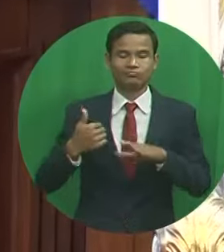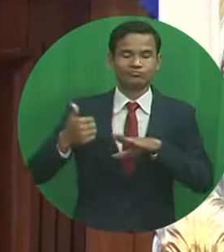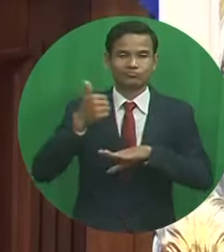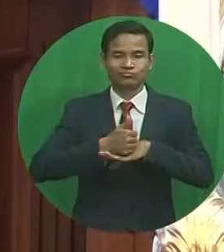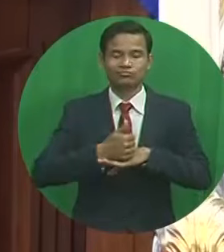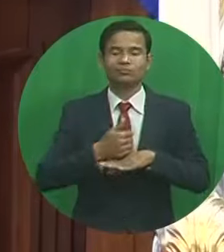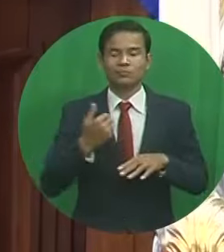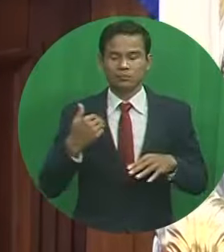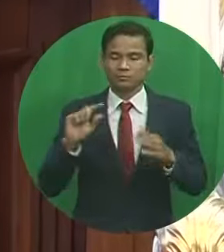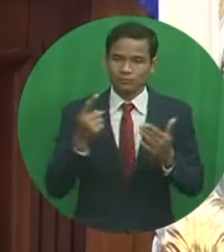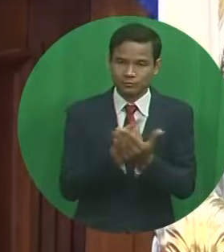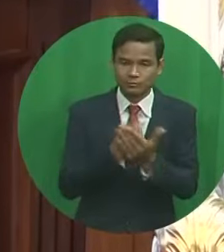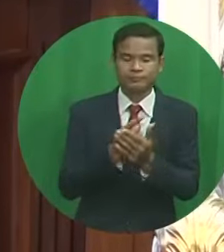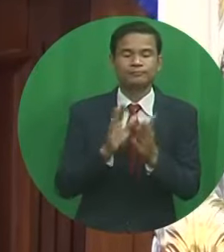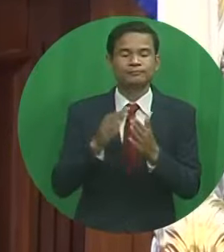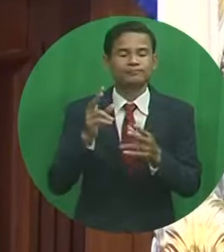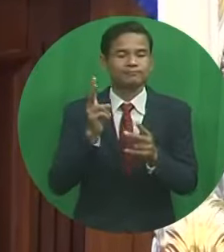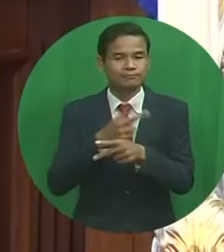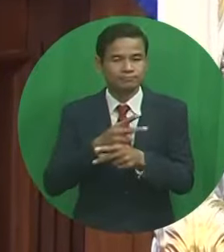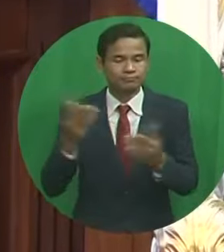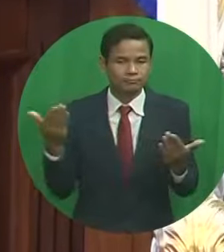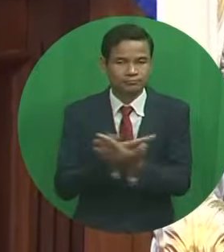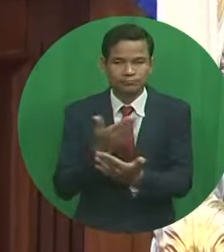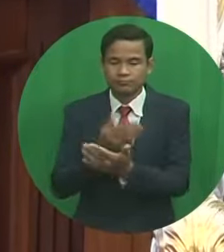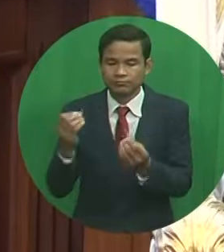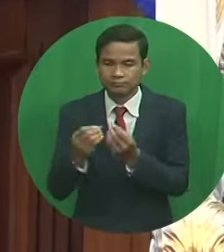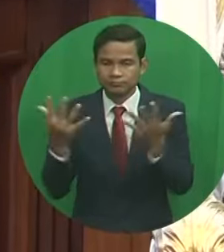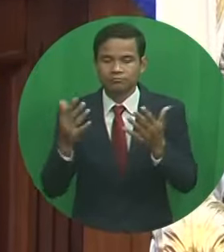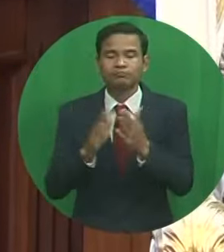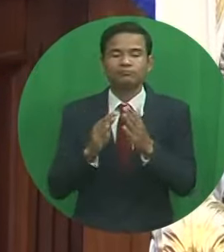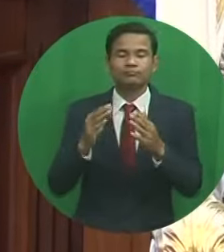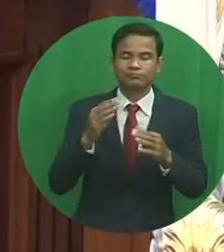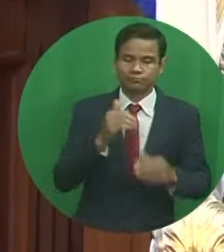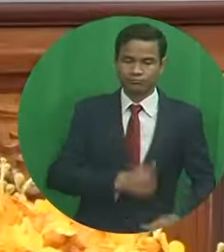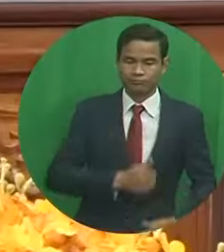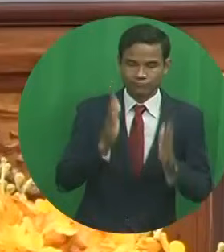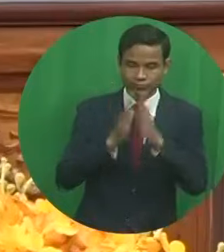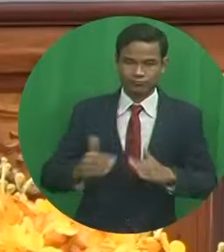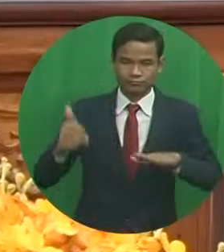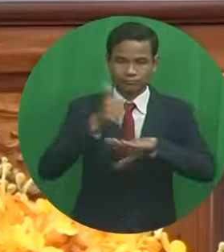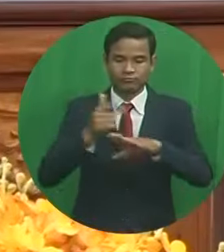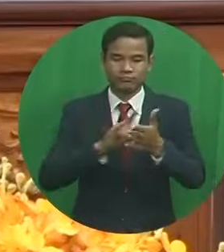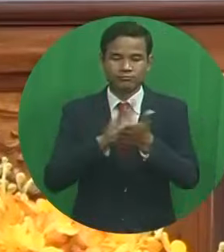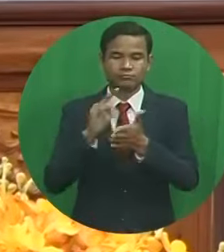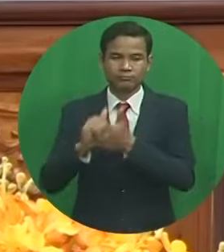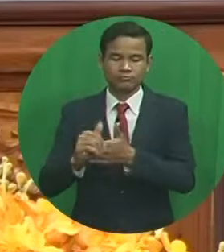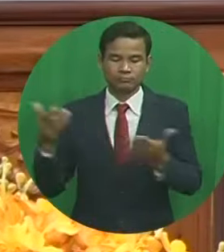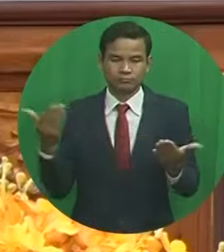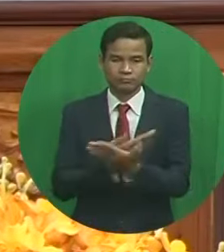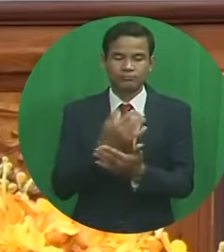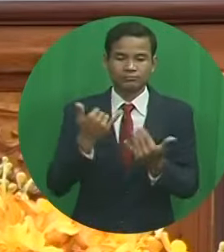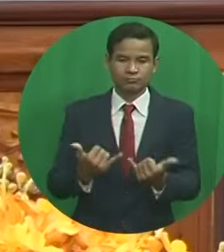ចូលរួមអបអរសាទរសមិទ្ធផលថ្មីៗជាច្រើនដែលរដ្ឋសភានិងរាជរដ្ឋាភិបាលអាណត្តិថ្មីកំពុងបន្តសម្រេ